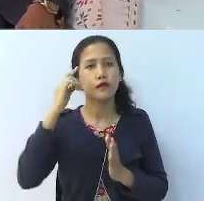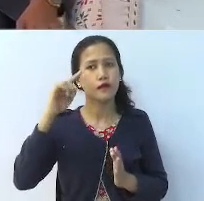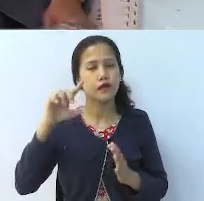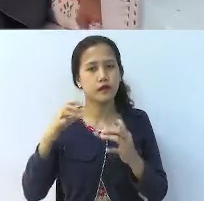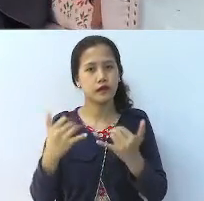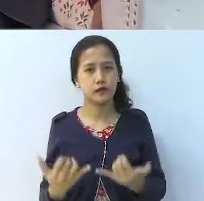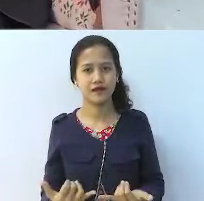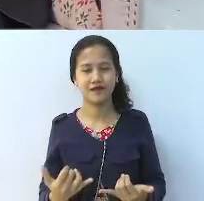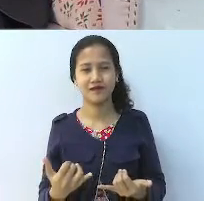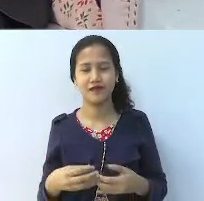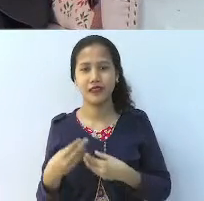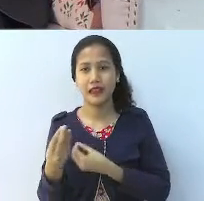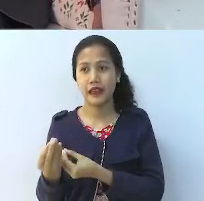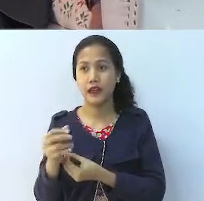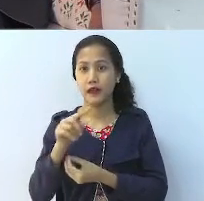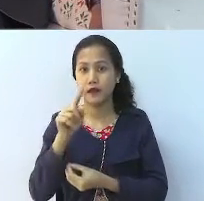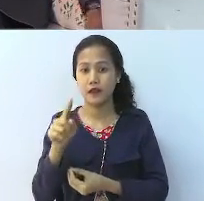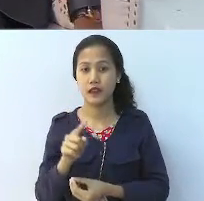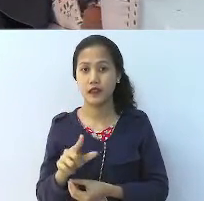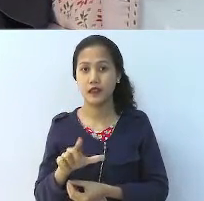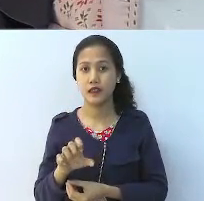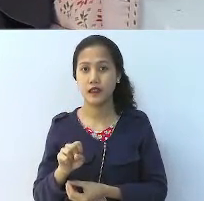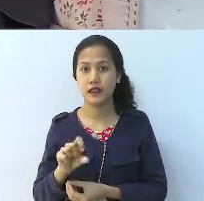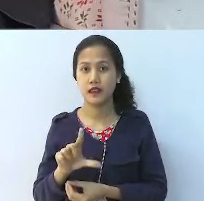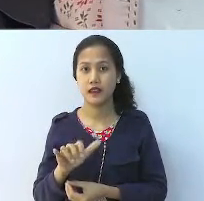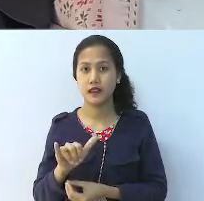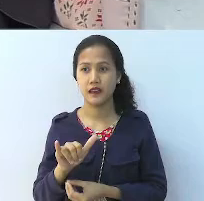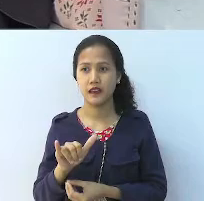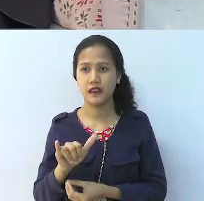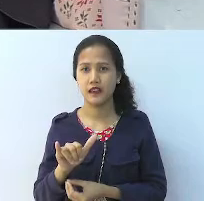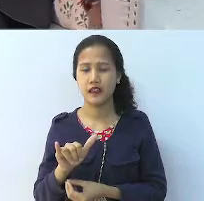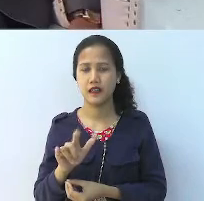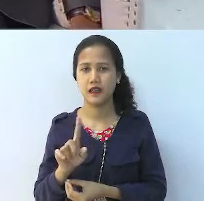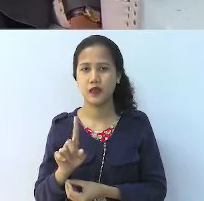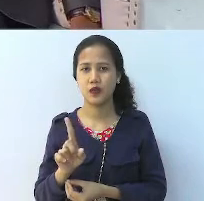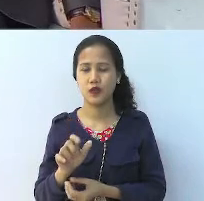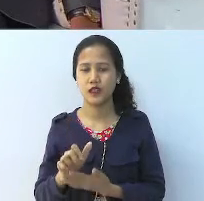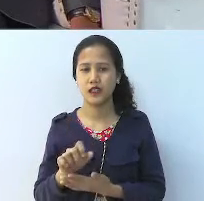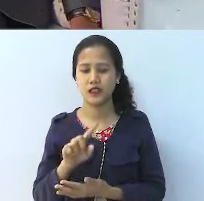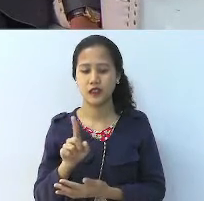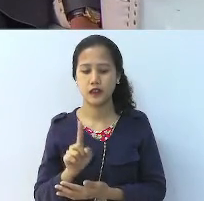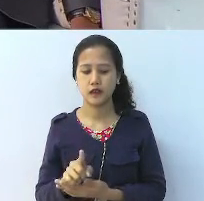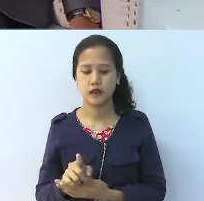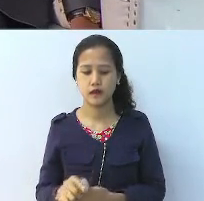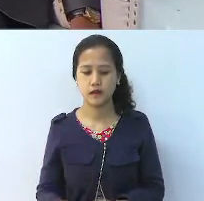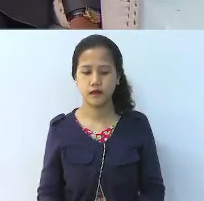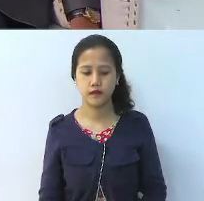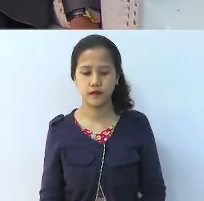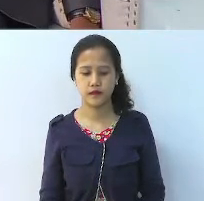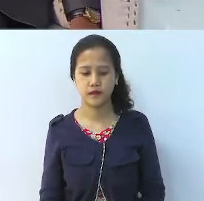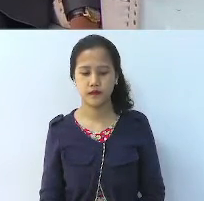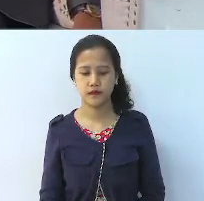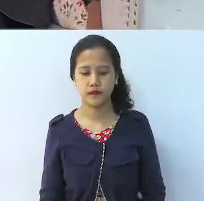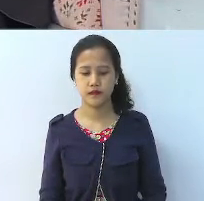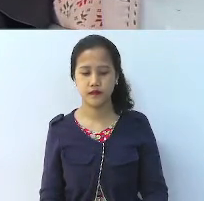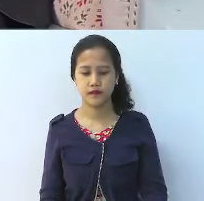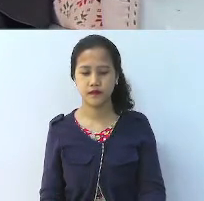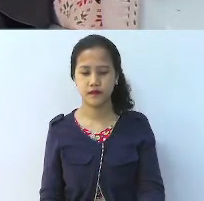portion natin. Oh, sige, just comment lang dyan sa ating comment section box, mga kapatid, para sa